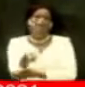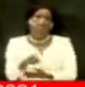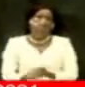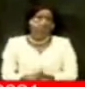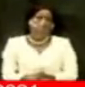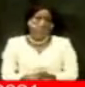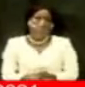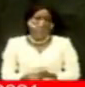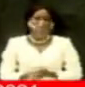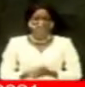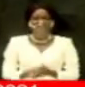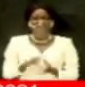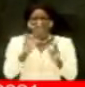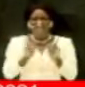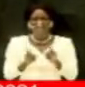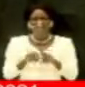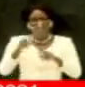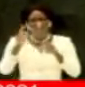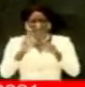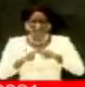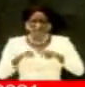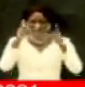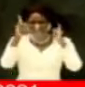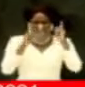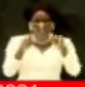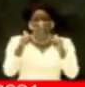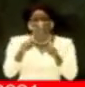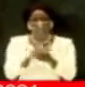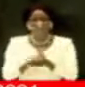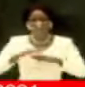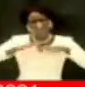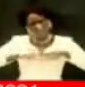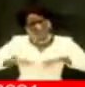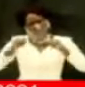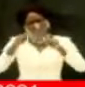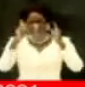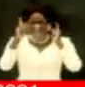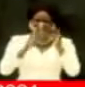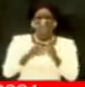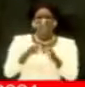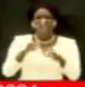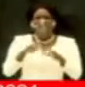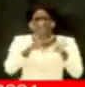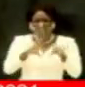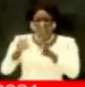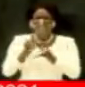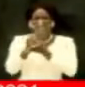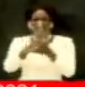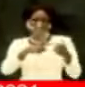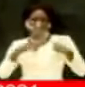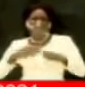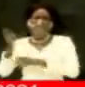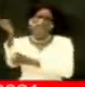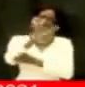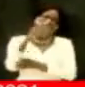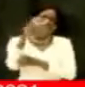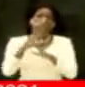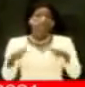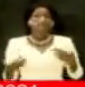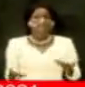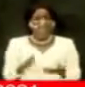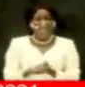mwina maganizo abwino odekha kumaganiza ndithu zina ndi zina zimene zikhoza kuthandiza moyo wa tsiku ndi tsiku ndinayamba choncho